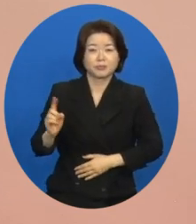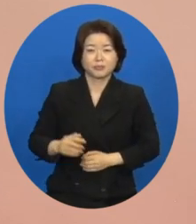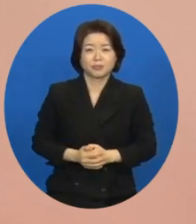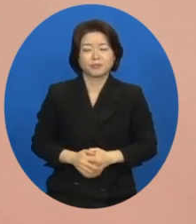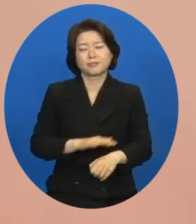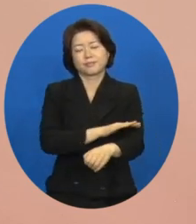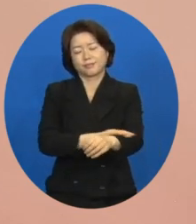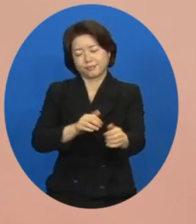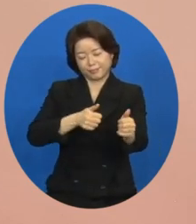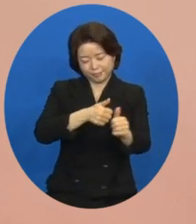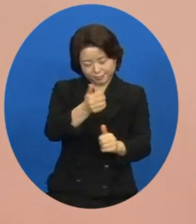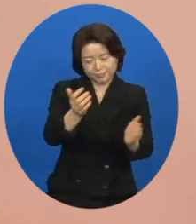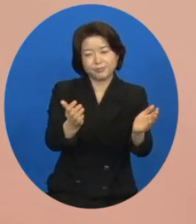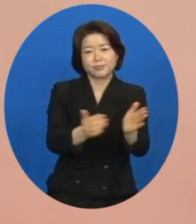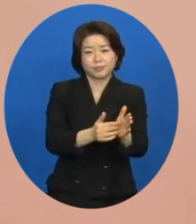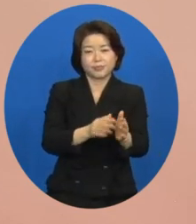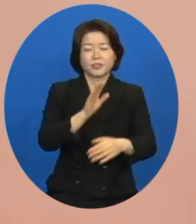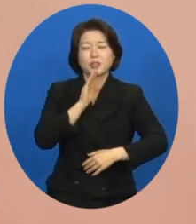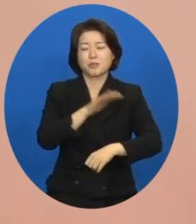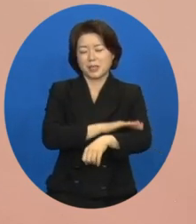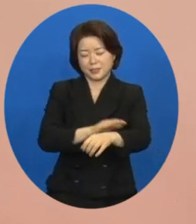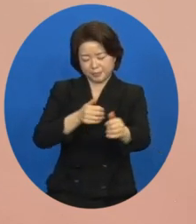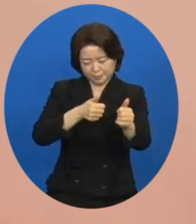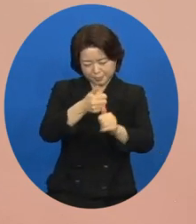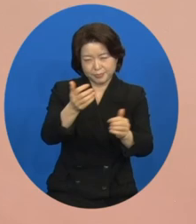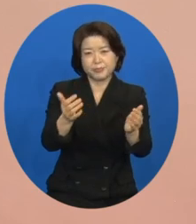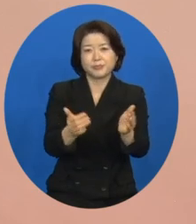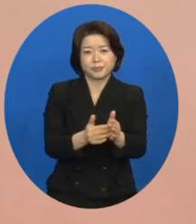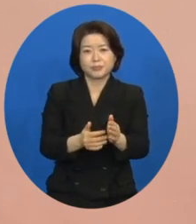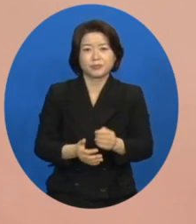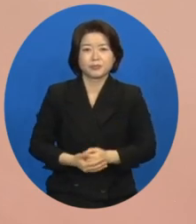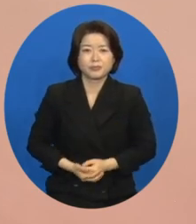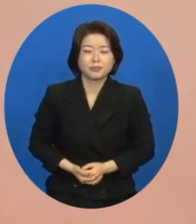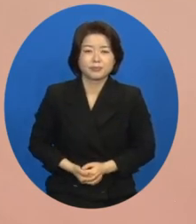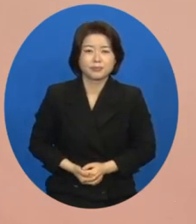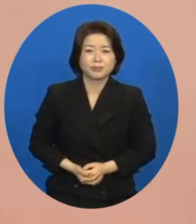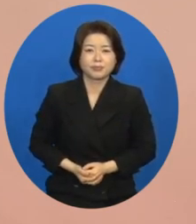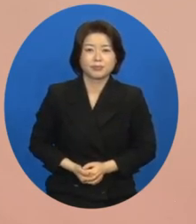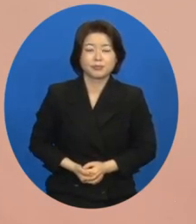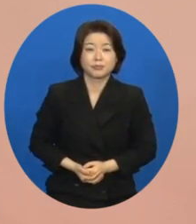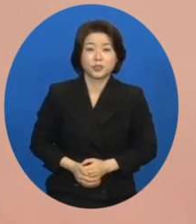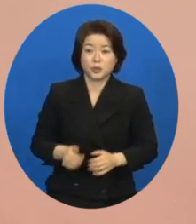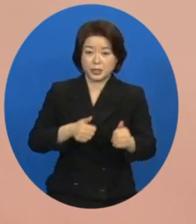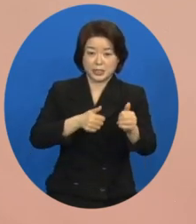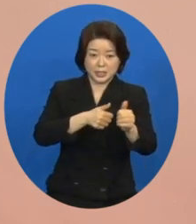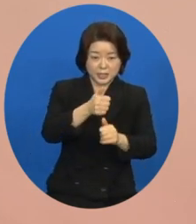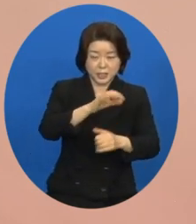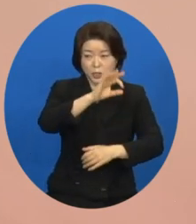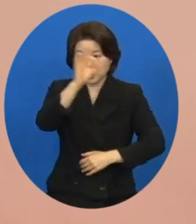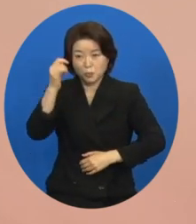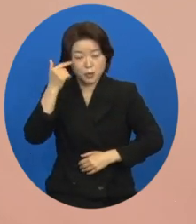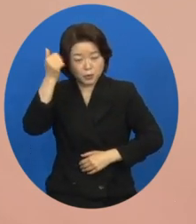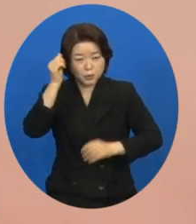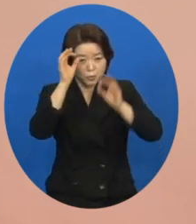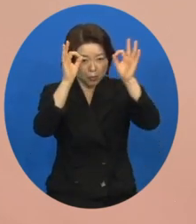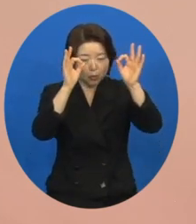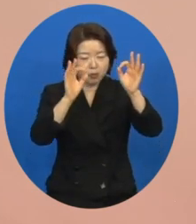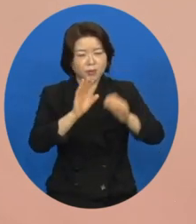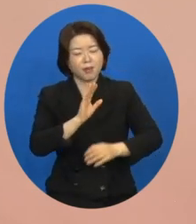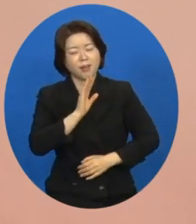이겼다. 정말 잘 이겼다. 또 이긴 목사님 보면서 얼마나